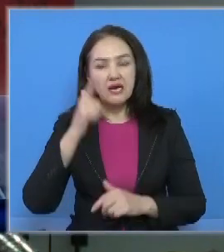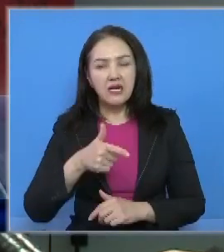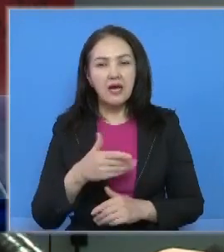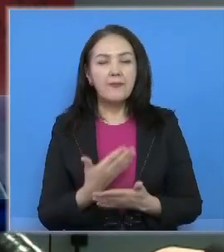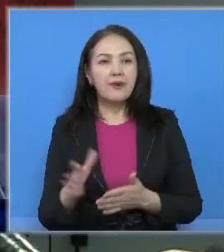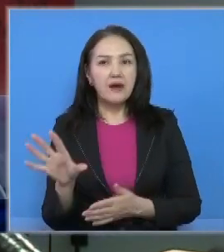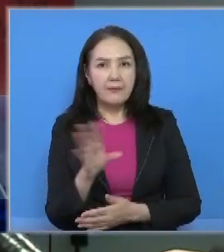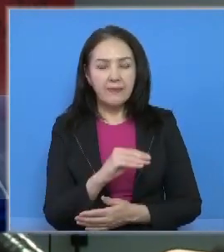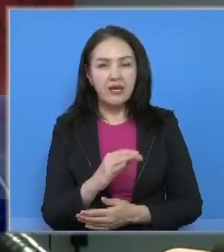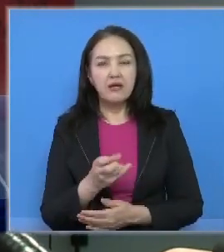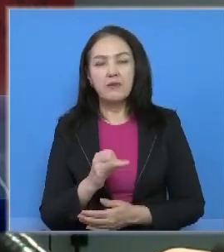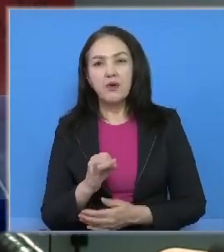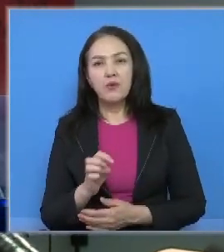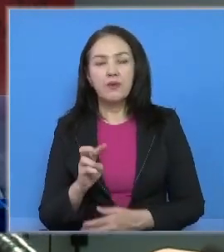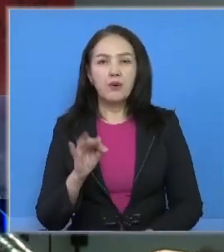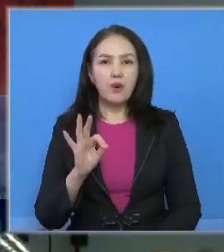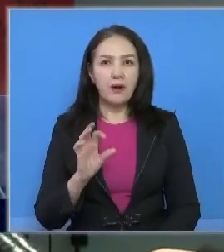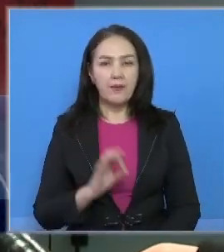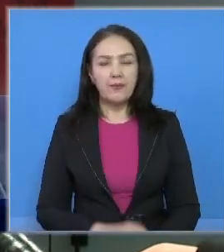делают ко всем представителям